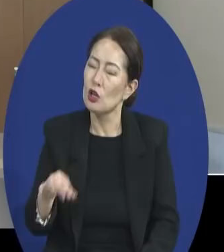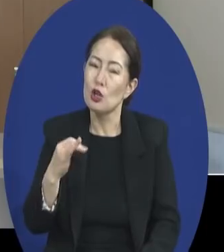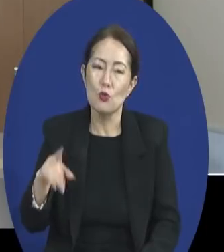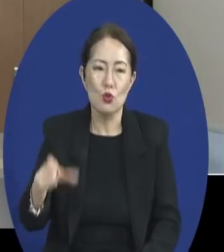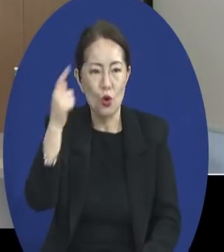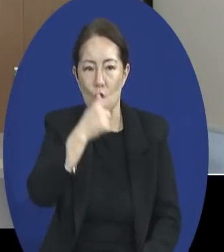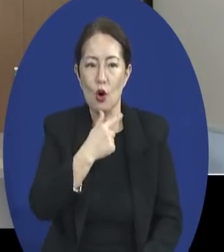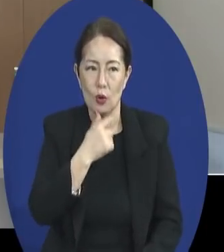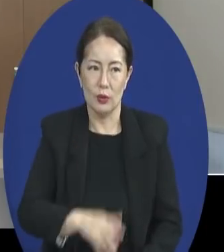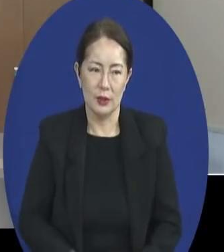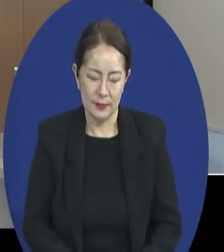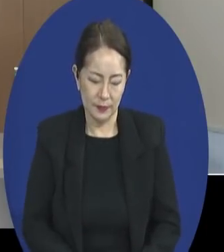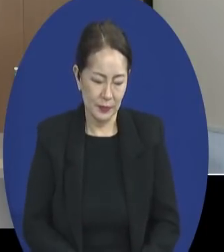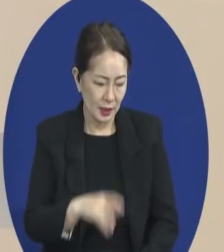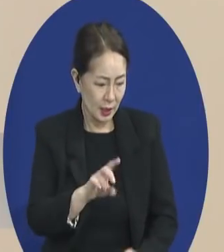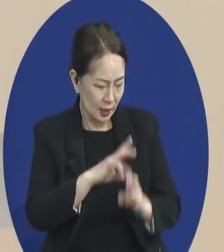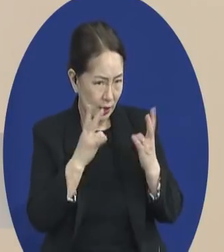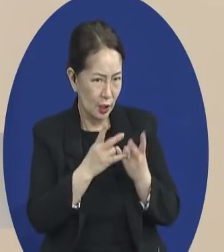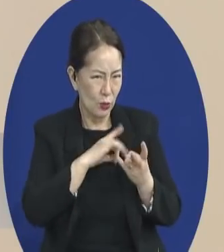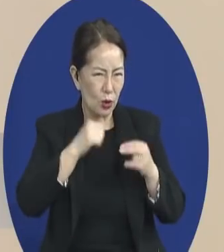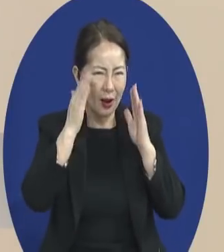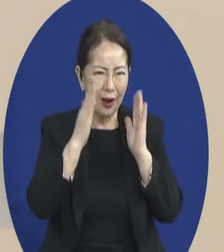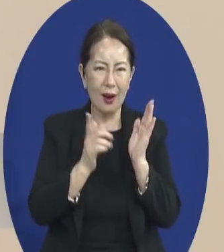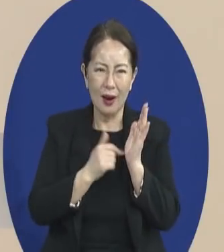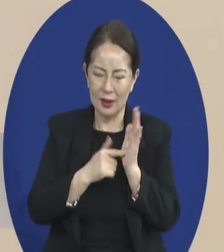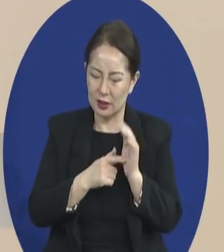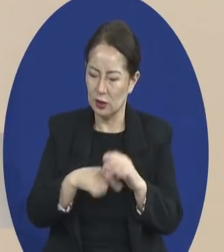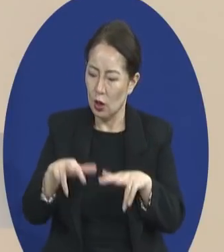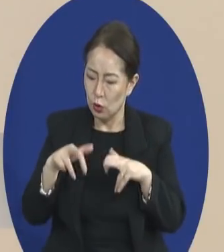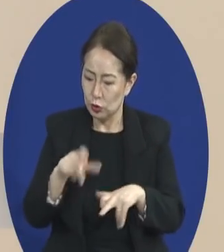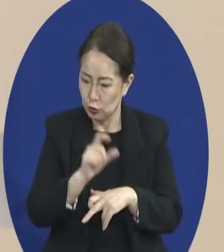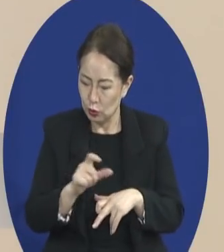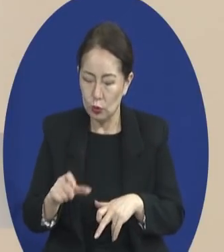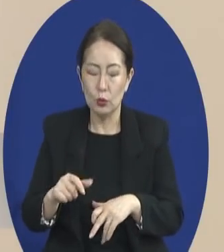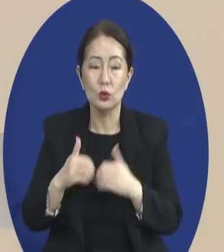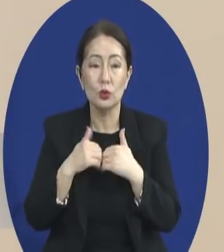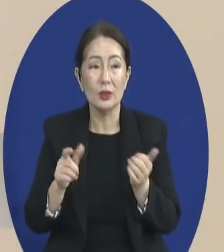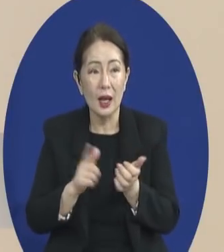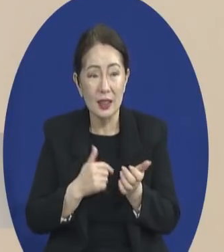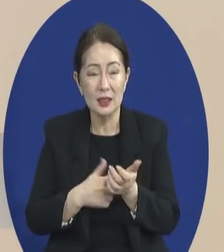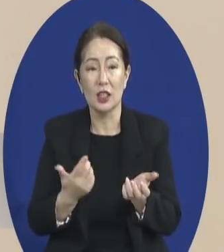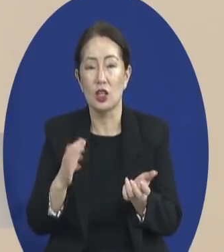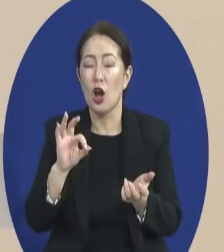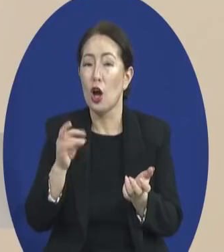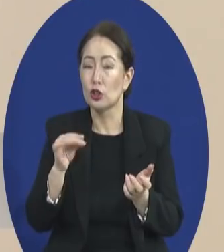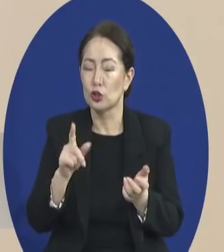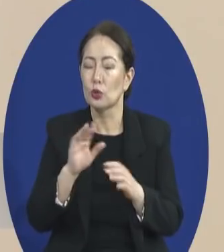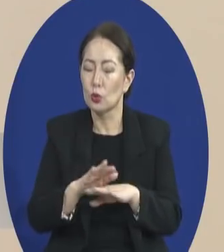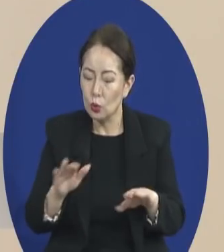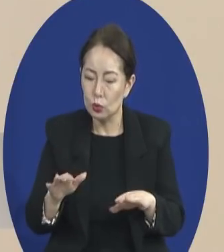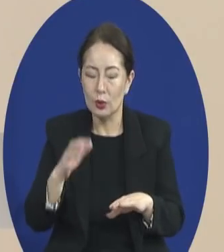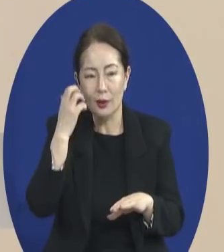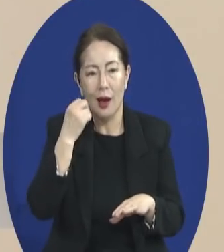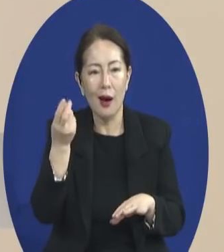та. Нийгэм анхаарах хэрэгтэй хэсэг байгаа байхгүй. Хөгжлийн бэрхшээлтэй тусгай хэрэгцээт те. Шоронгендэн үнчин өрөөсөн хүмүүсд